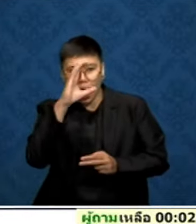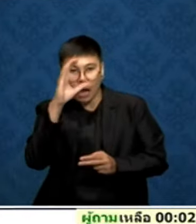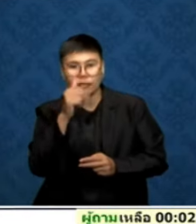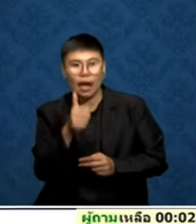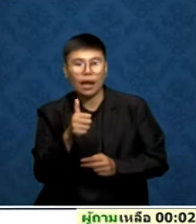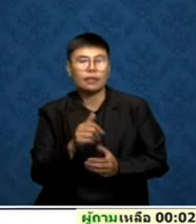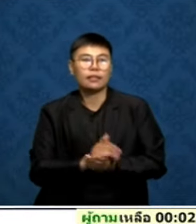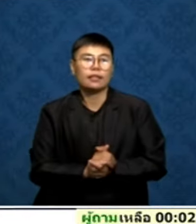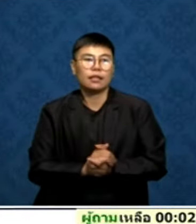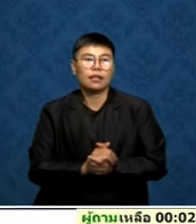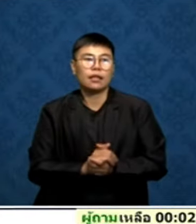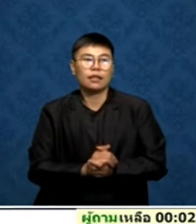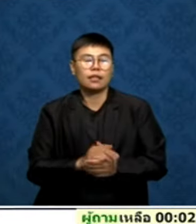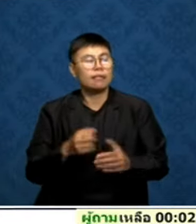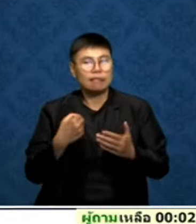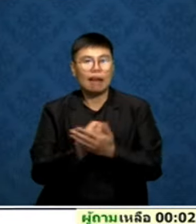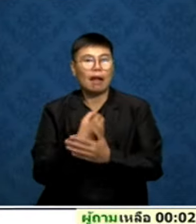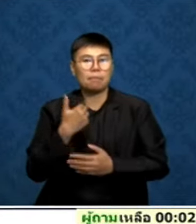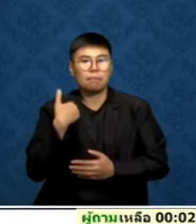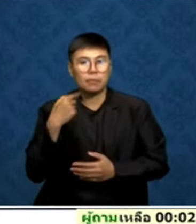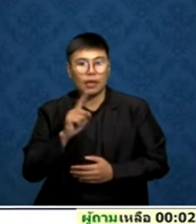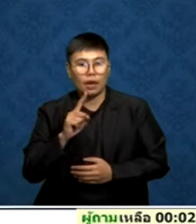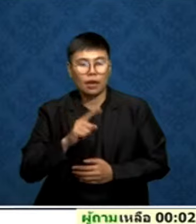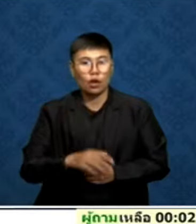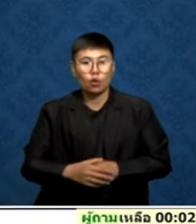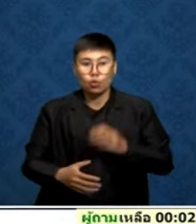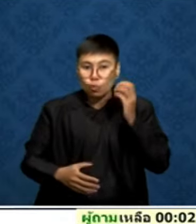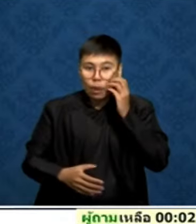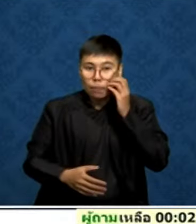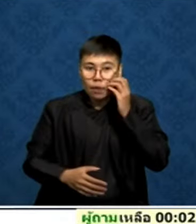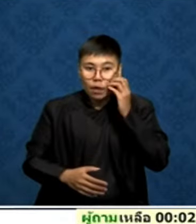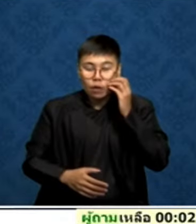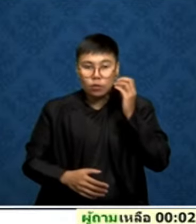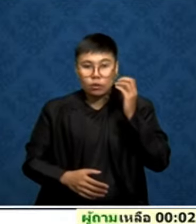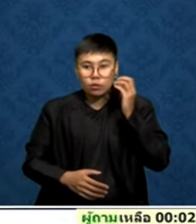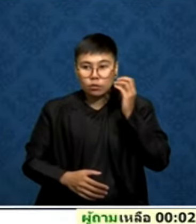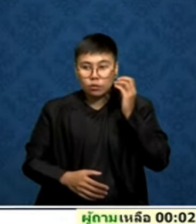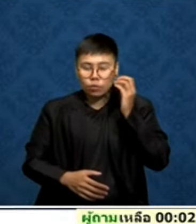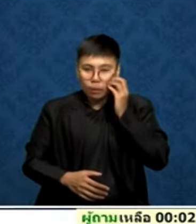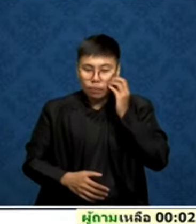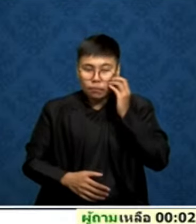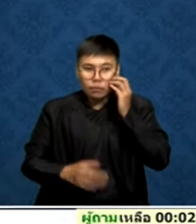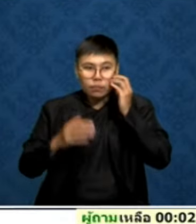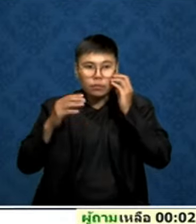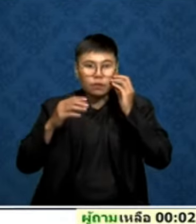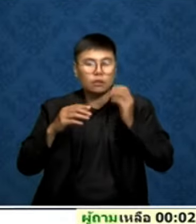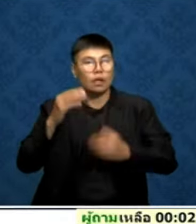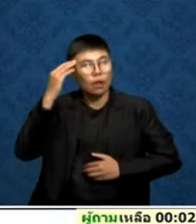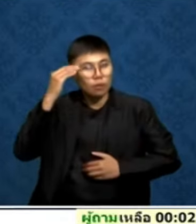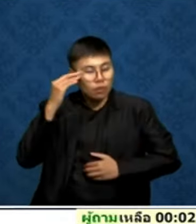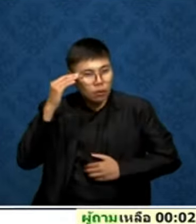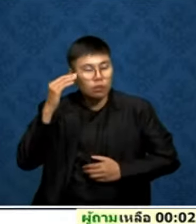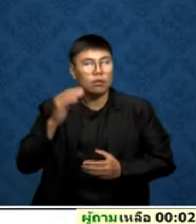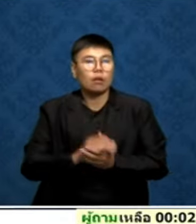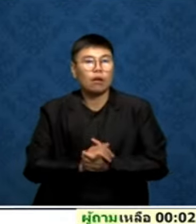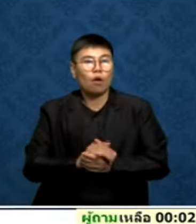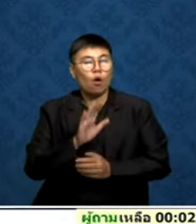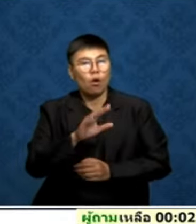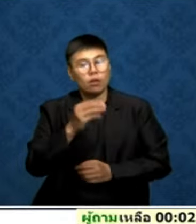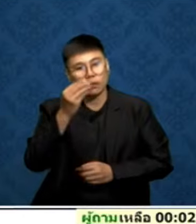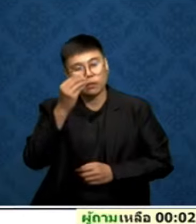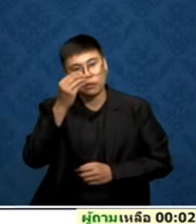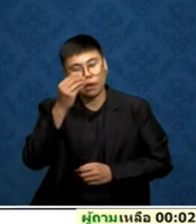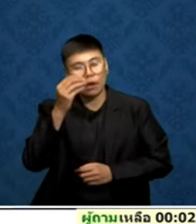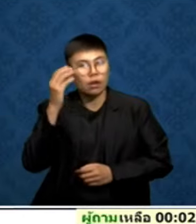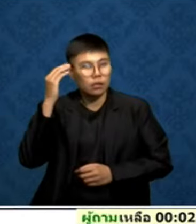ครับมีเฉพาะใน Android นะครับไม่รู้ใน iOS ทำไมไม่มีนะครับอาจจะเป็นเรื่องสปายแวร์หรือผิดกฎหมายอะไรก็ไม่รู้นะครับแอปนี้ครับจริงๆแล้วเป็นซุปเปอร์แอป